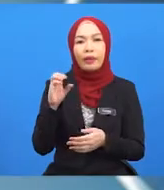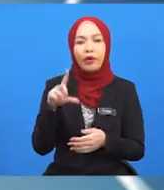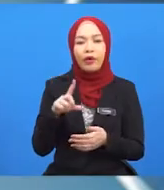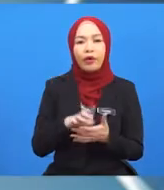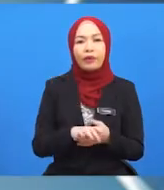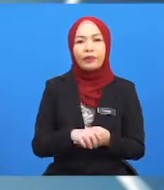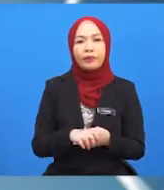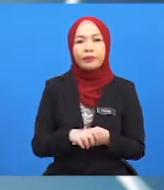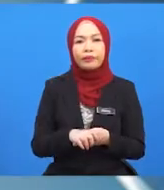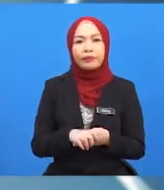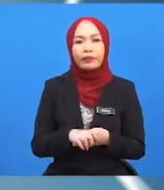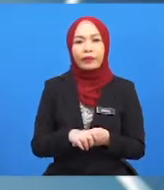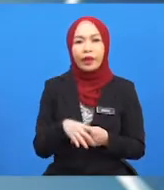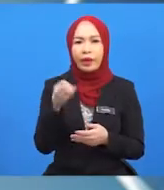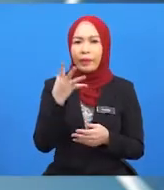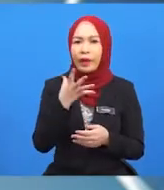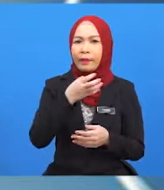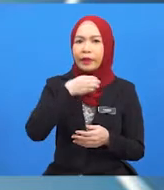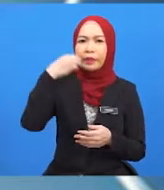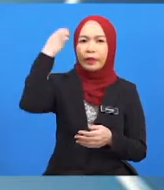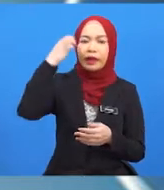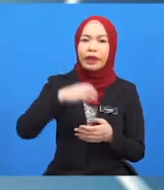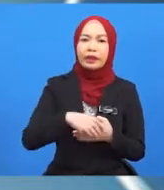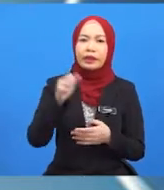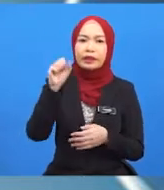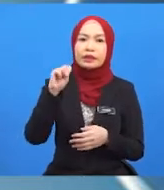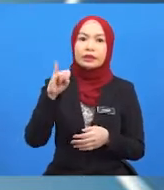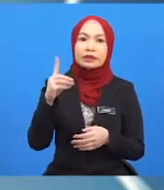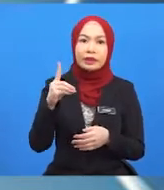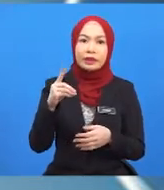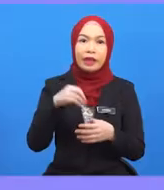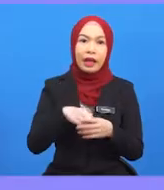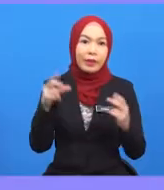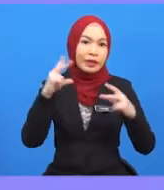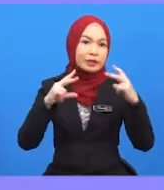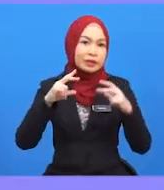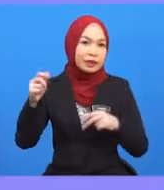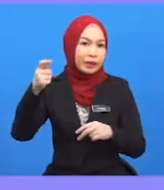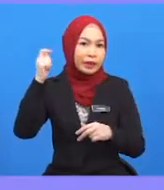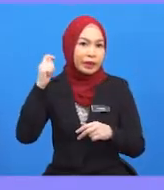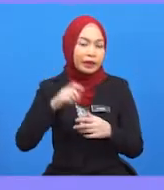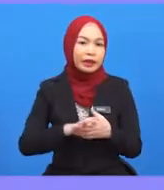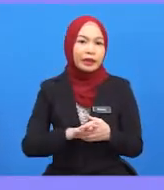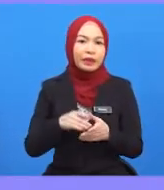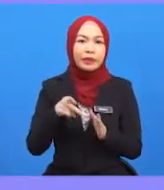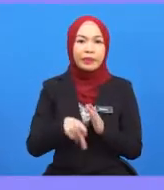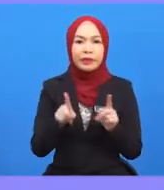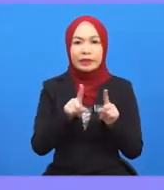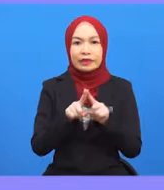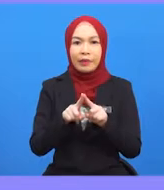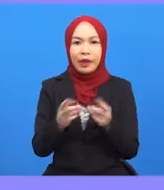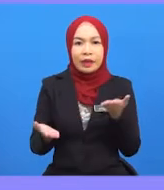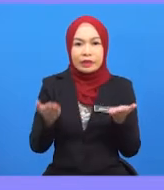Baiklah murid-murid, berapakah kepekatan asid nitrit dalam eksperimen tadi? Buatkan persamaan kimia yang